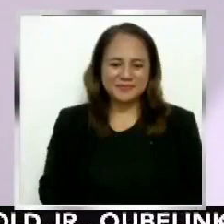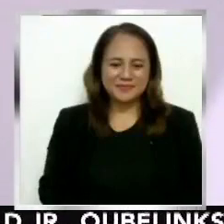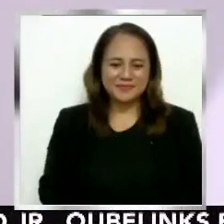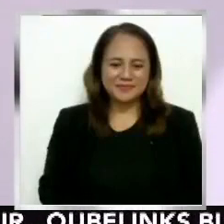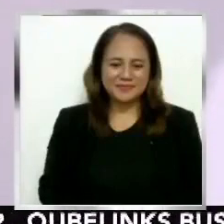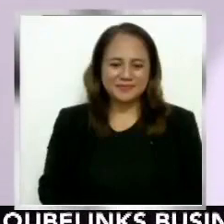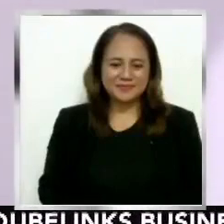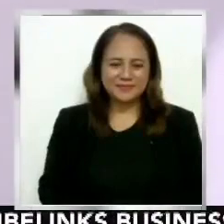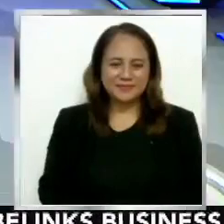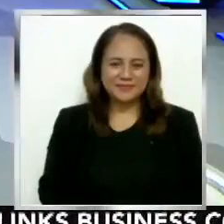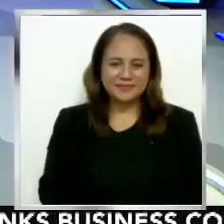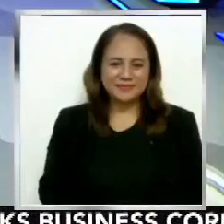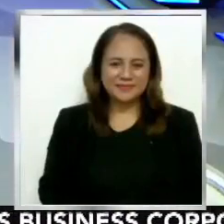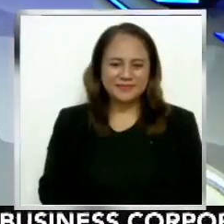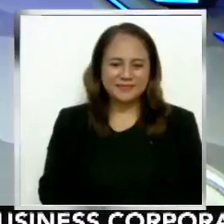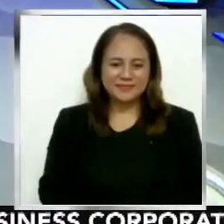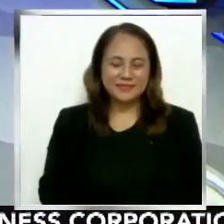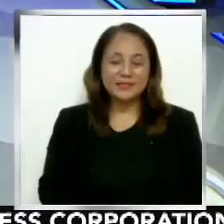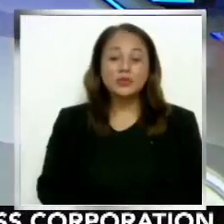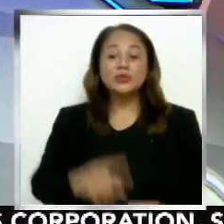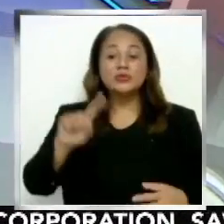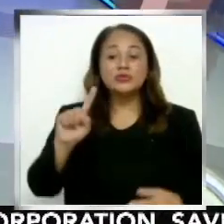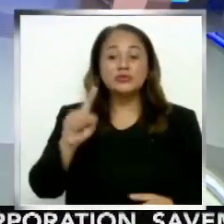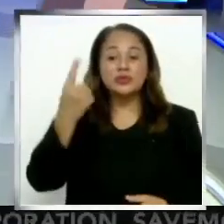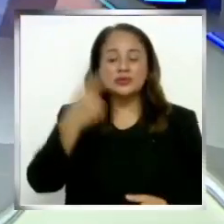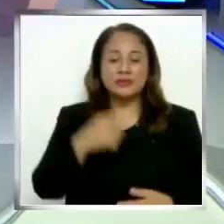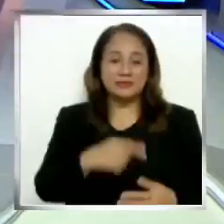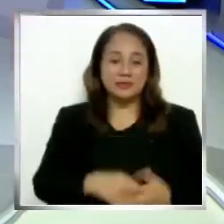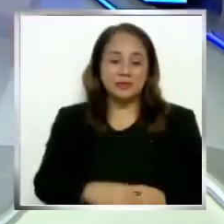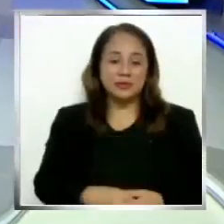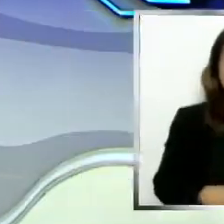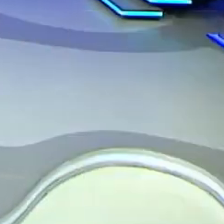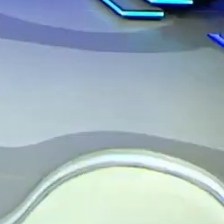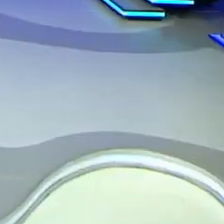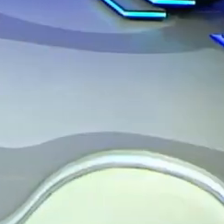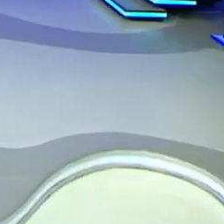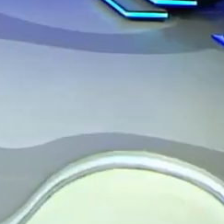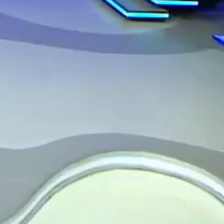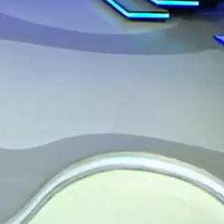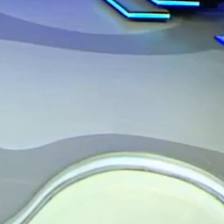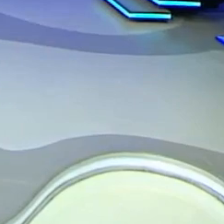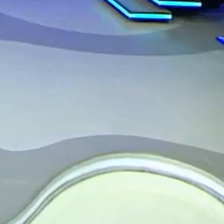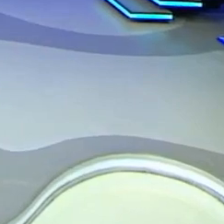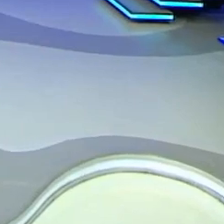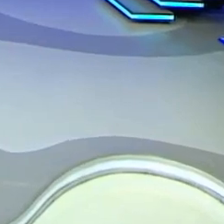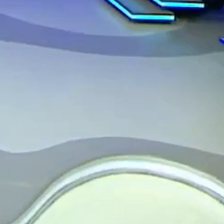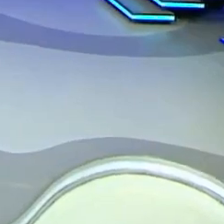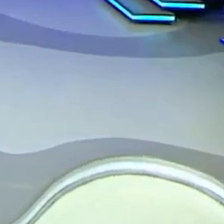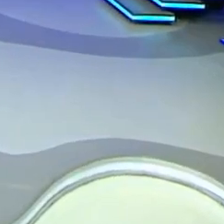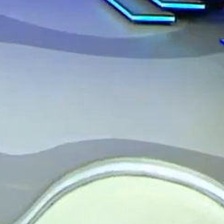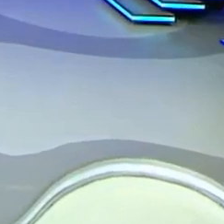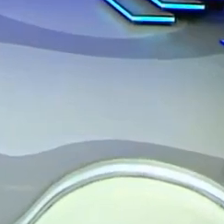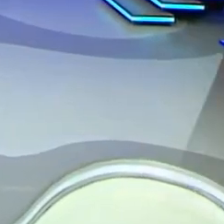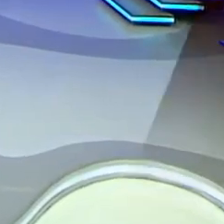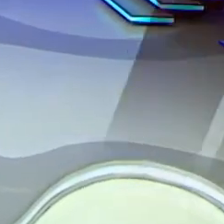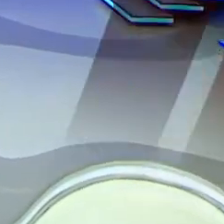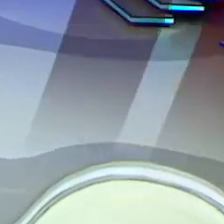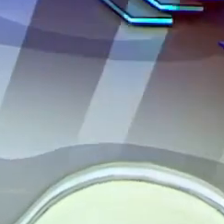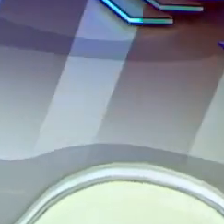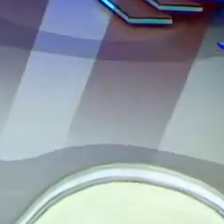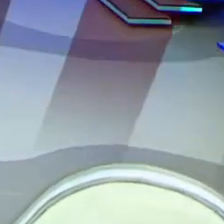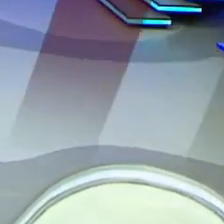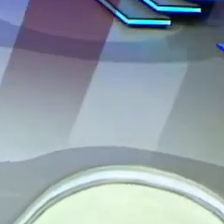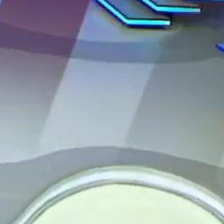At unahin na po natin ang isa sa mga newsmakers sa showbiz na kalilipat lang sa bago nilang tahanan.